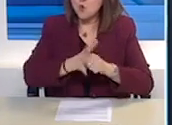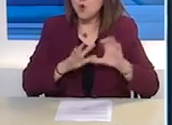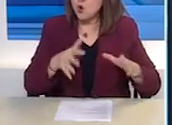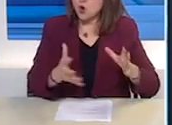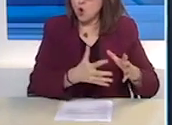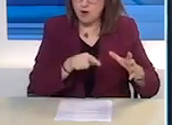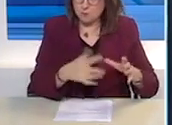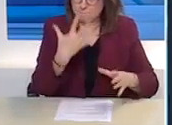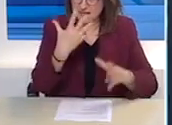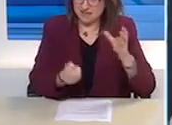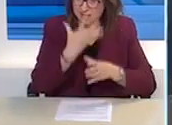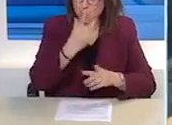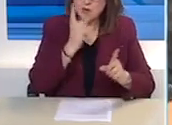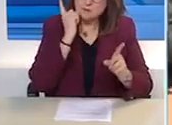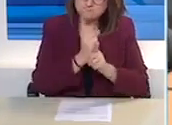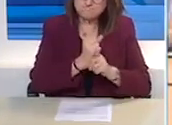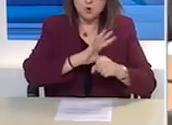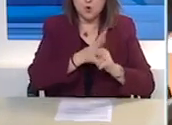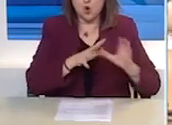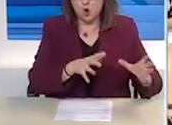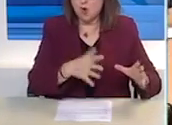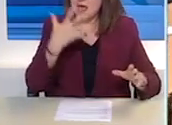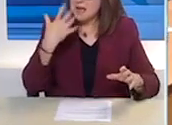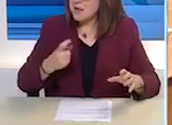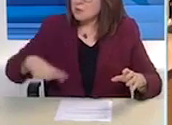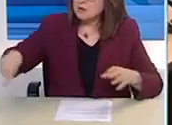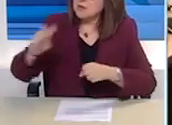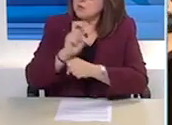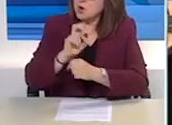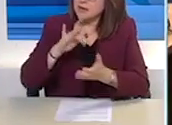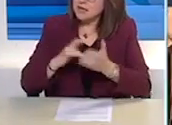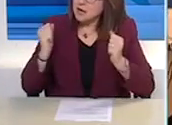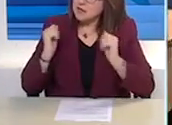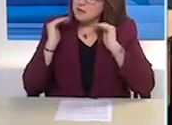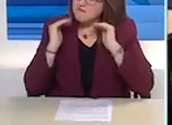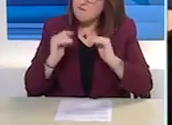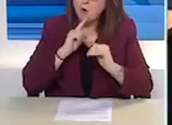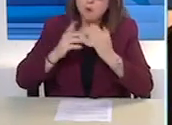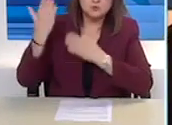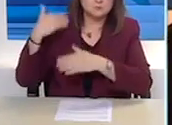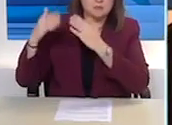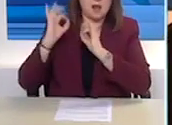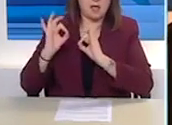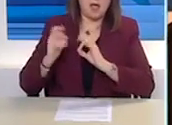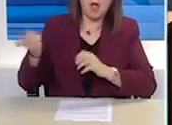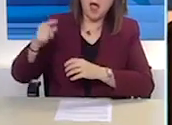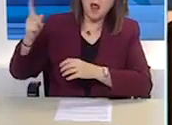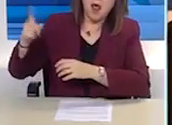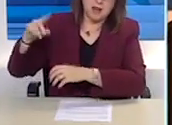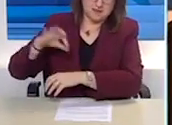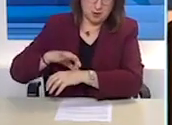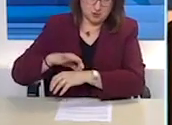Ευχαριστούμε κύριε Κουτσιόπουλε. Το λόγο έχει τώρα ο Γενικός Γραμματέας Υποδοχής Ετούντων Άσυλο του Υπουργείου Μετανάστευσης και